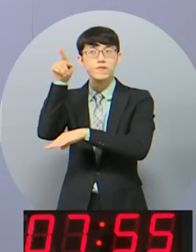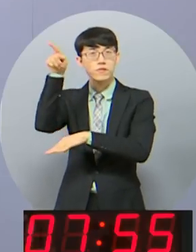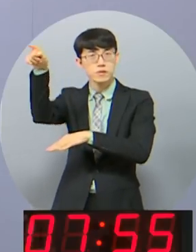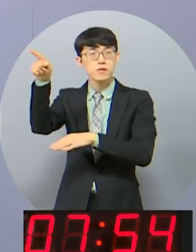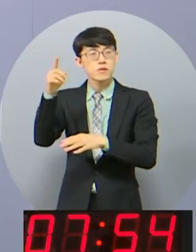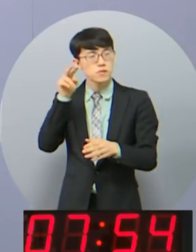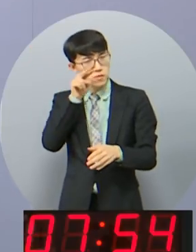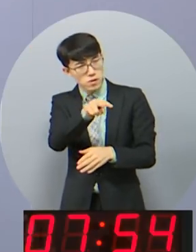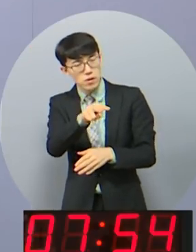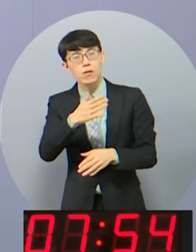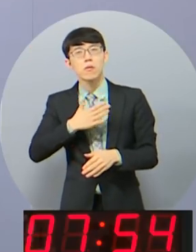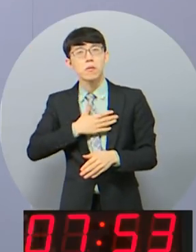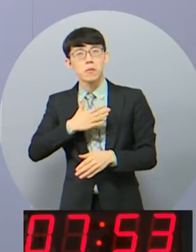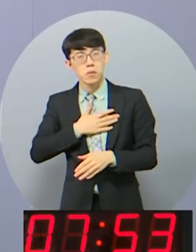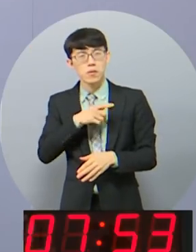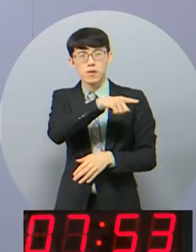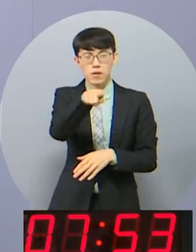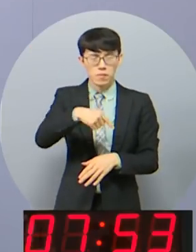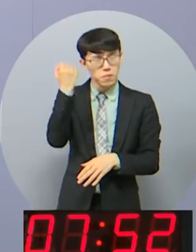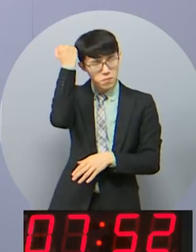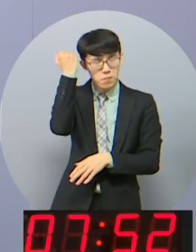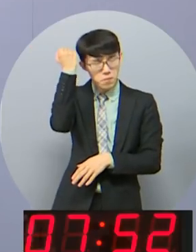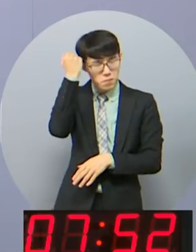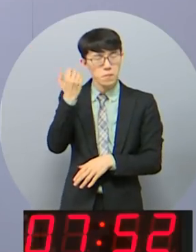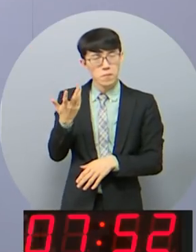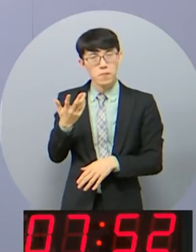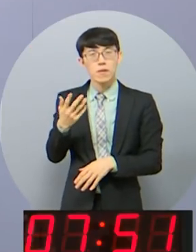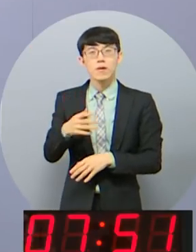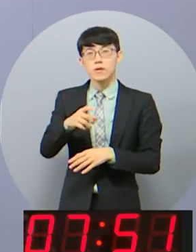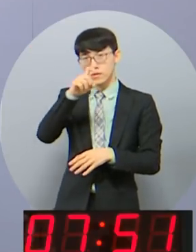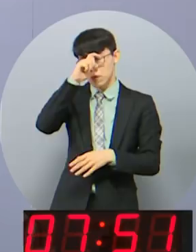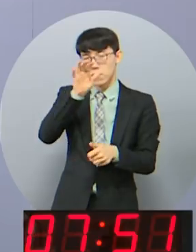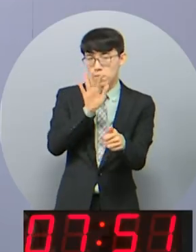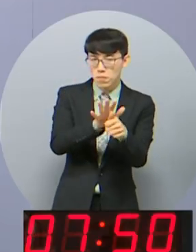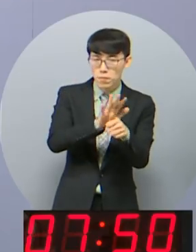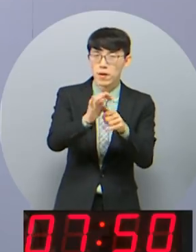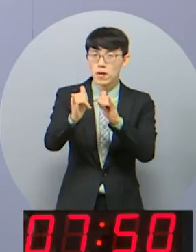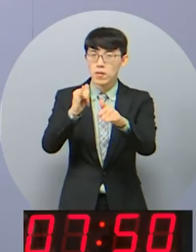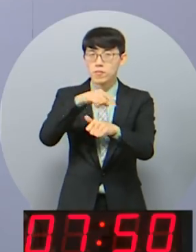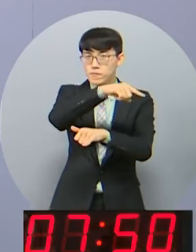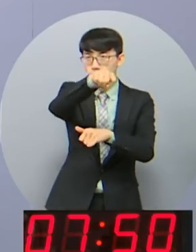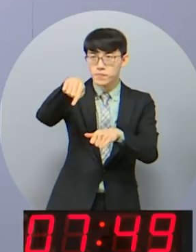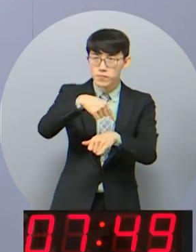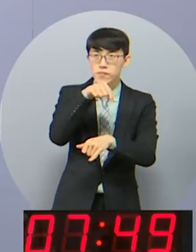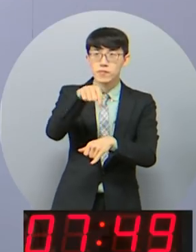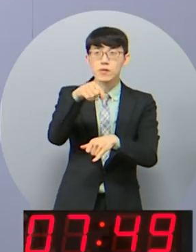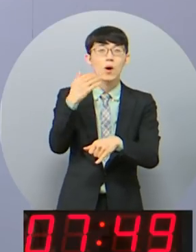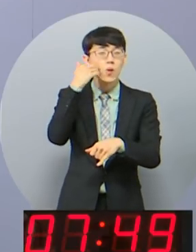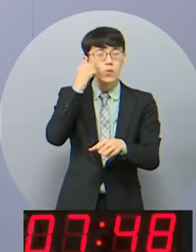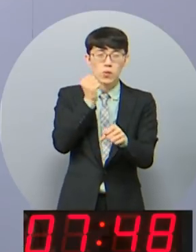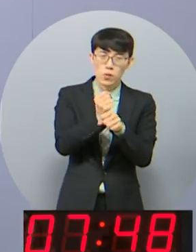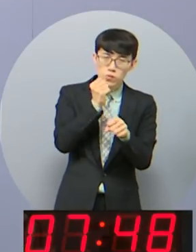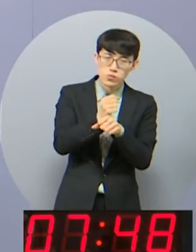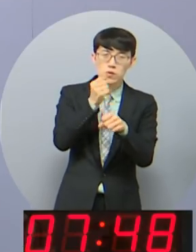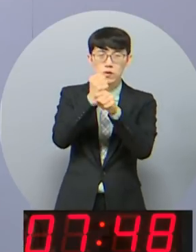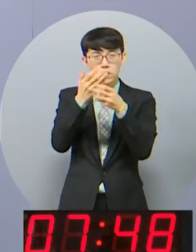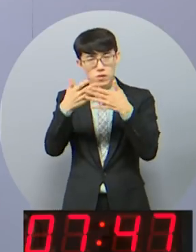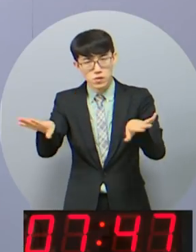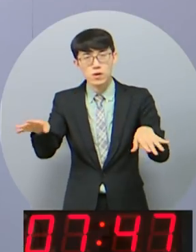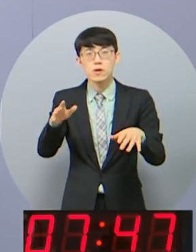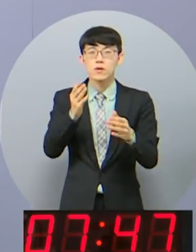府可以感受到民众的痛苦，所以一定要协助居民来解决尖峰时刻上课上